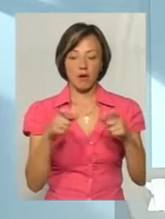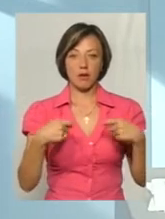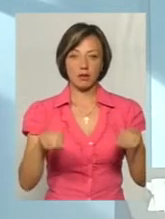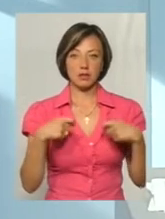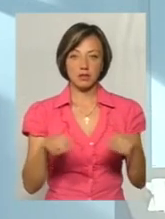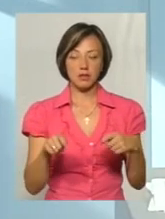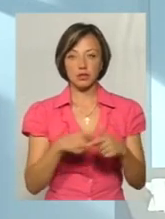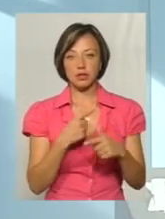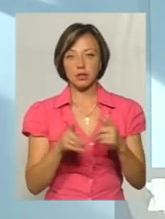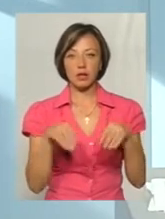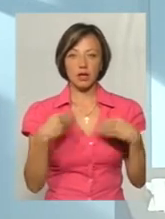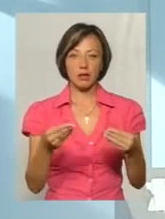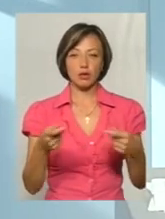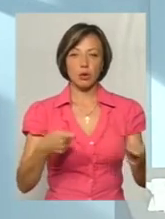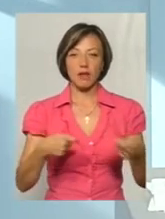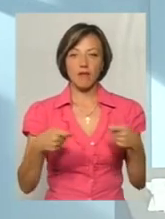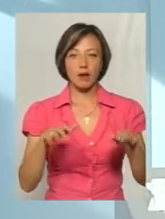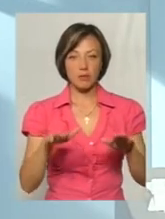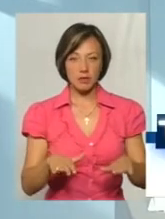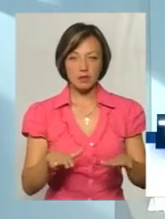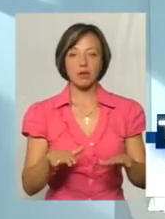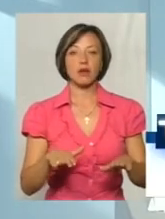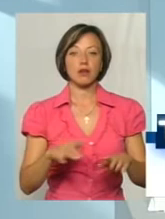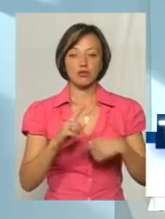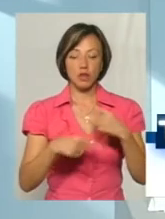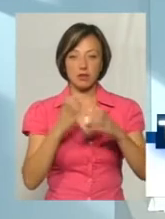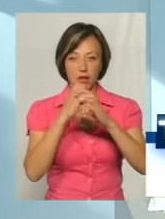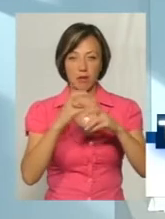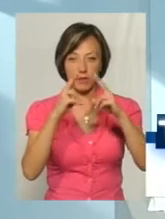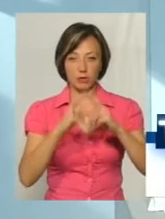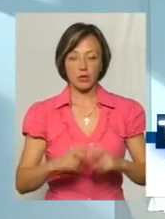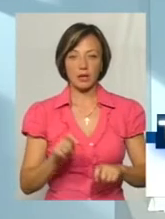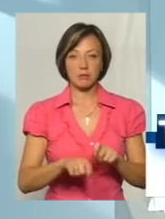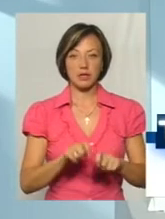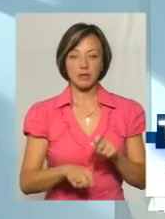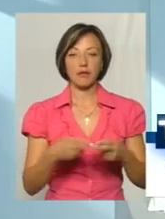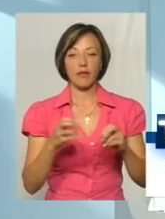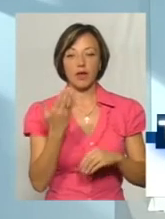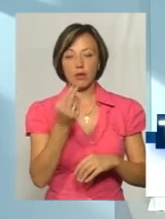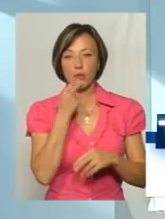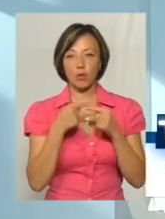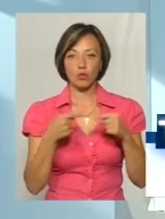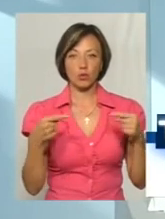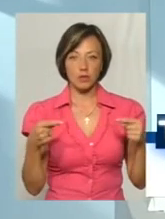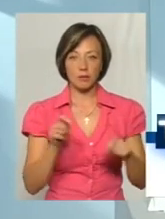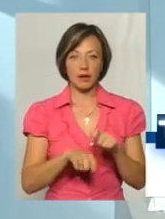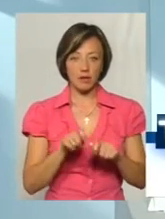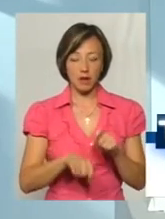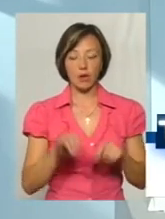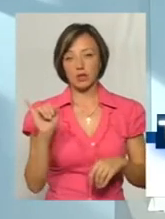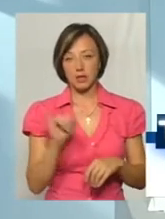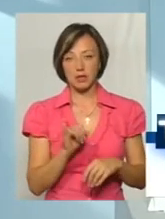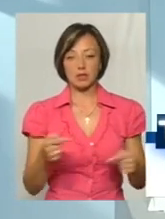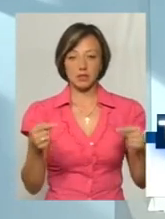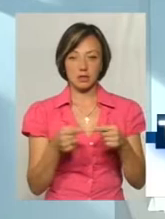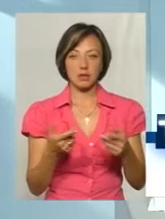то йому буде надано торгівельне місце, вони проходять через лабораторію ветсанекспертизи, де їхню продукцію перевіряють